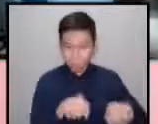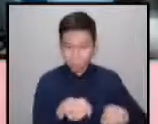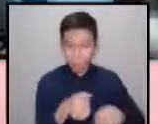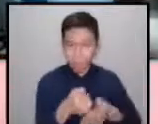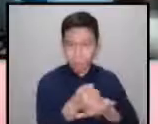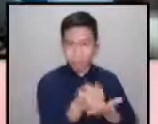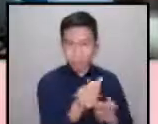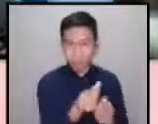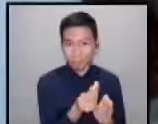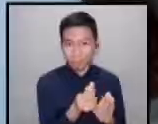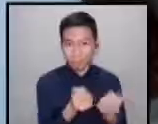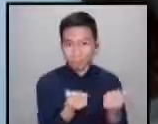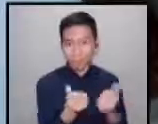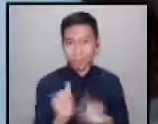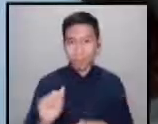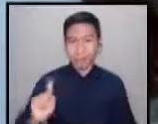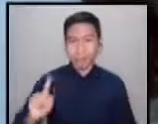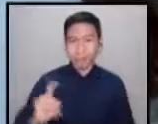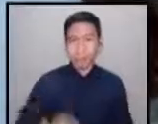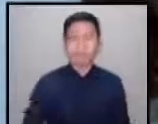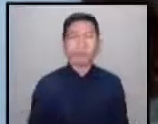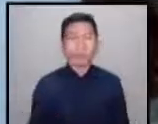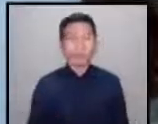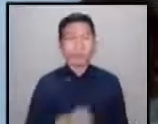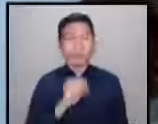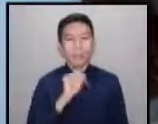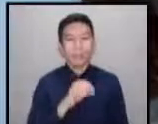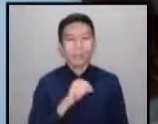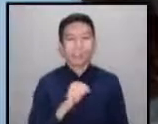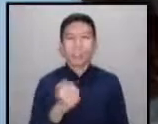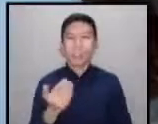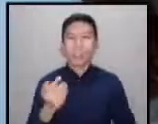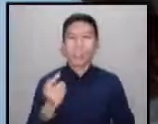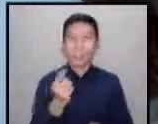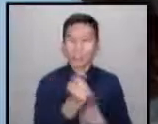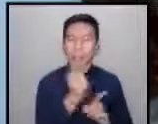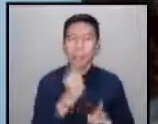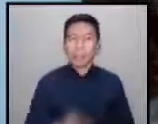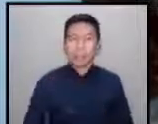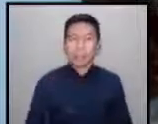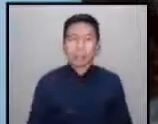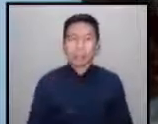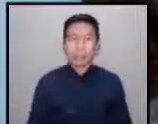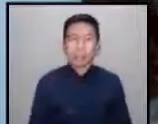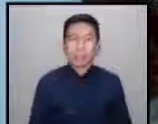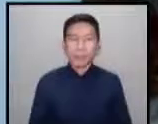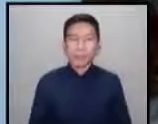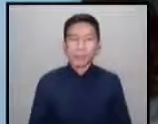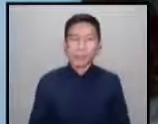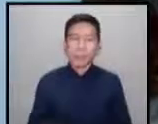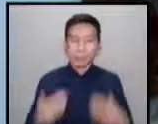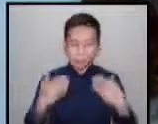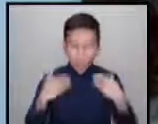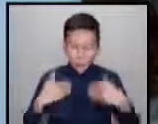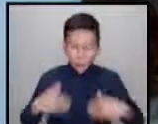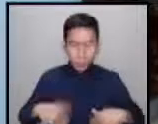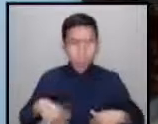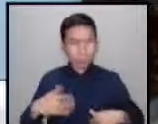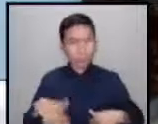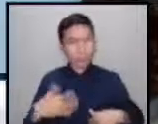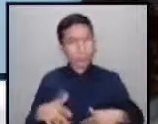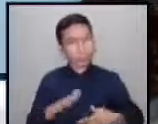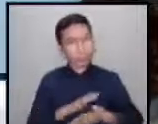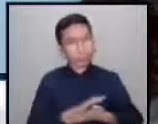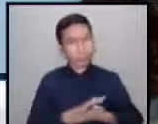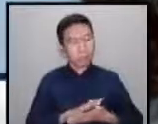kasi Aljon, alam mo naman ang katawan natin is very nicely built, no? Especially ang immune system